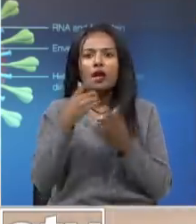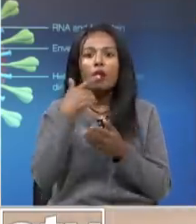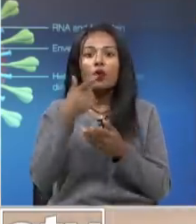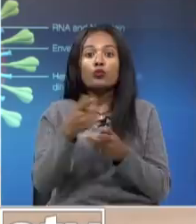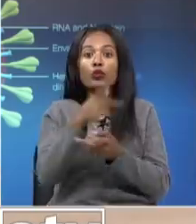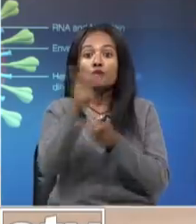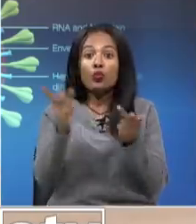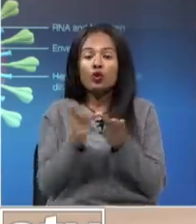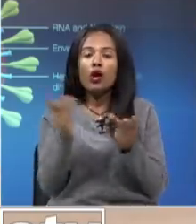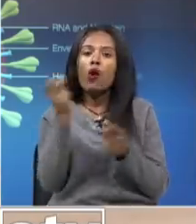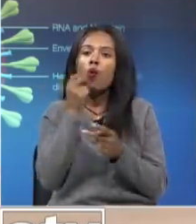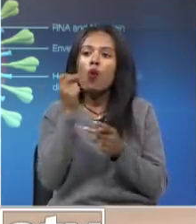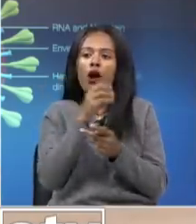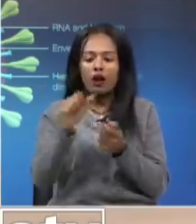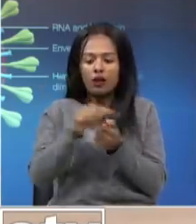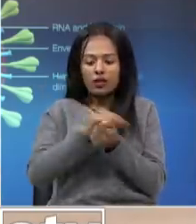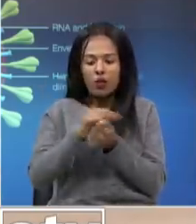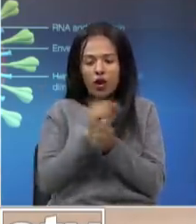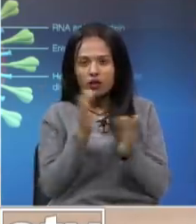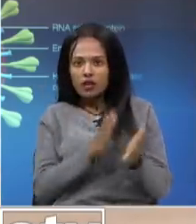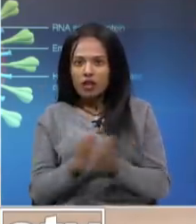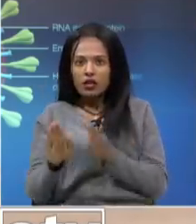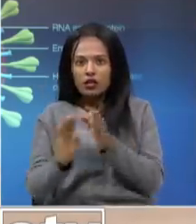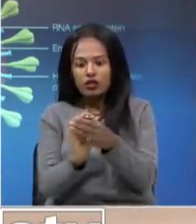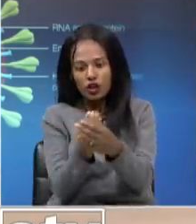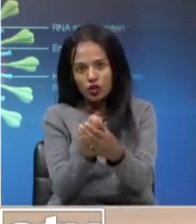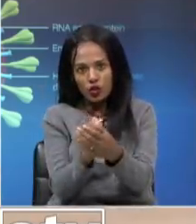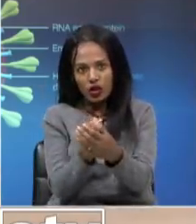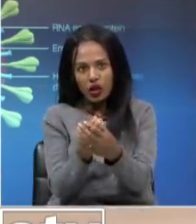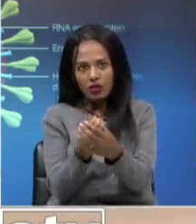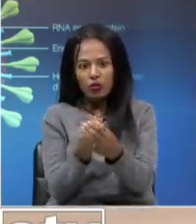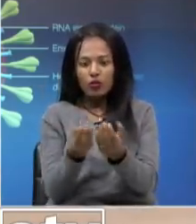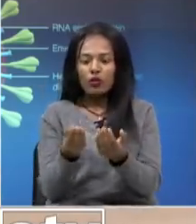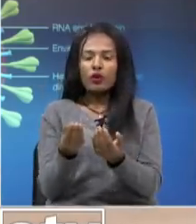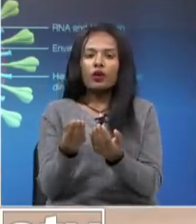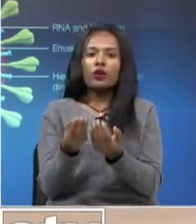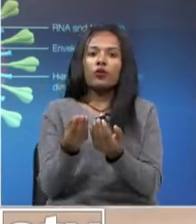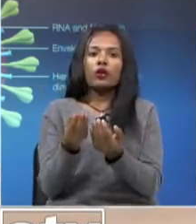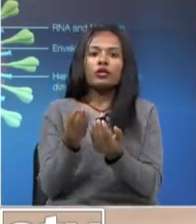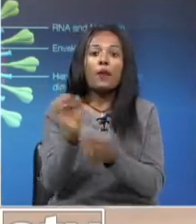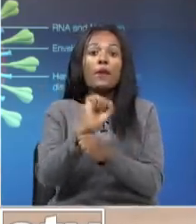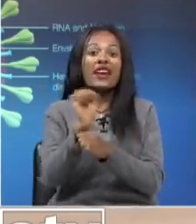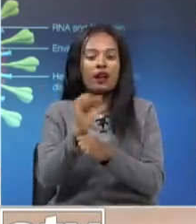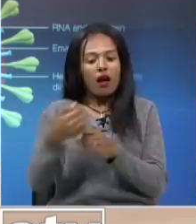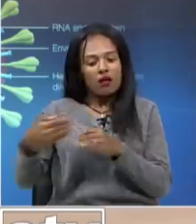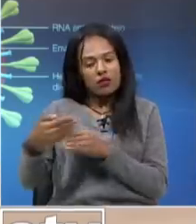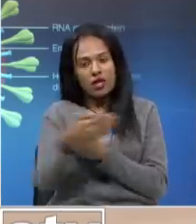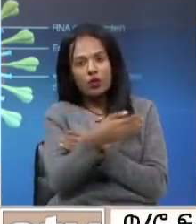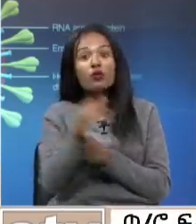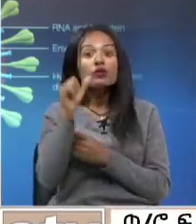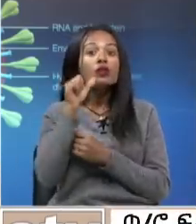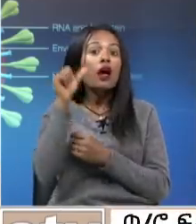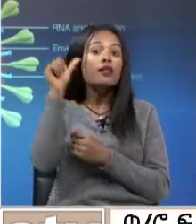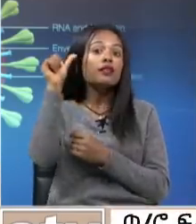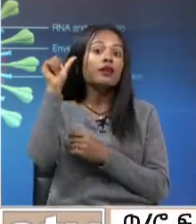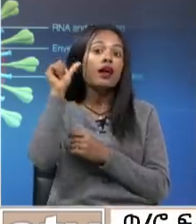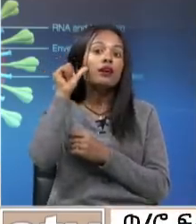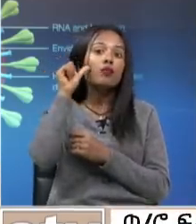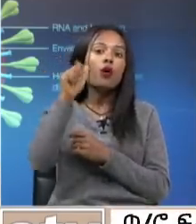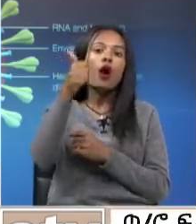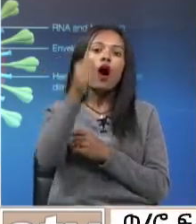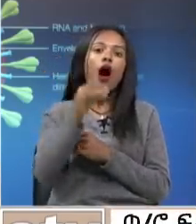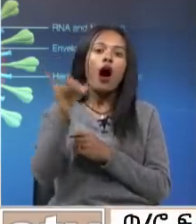ቦታ ውሃና ሳሙና አዘጋጅተን እጃቸውን እየታጠቡ ወደ መኪናው እንዲገቡ፣ ትናንትና ደግሞ